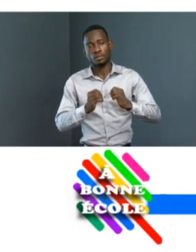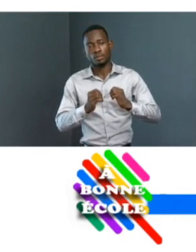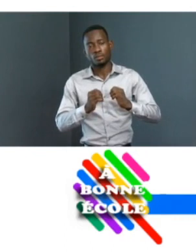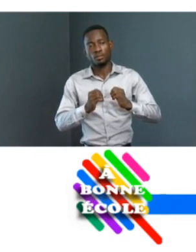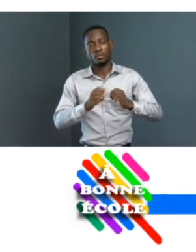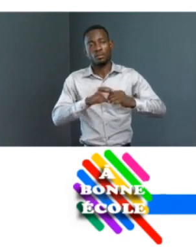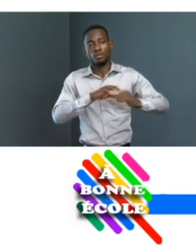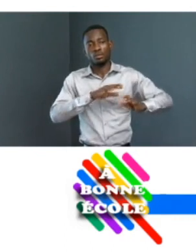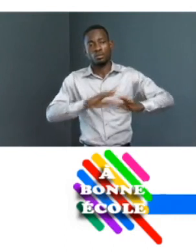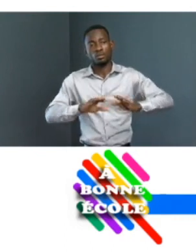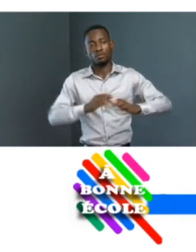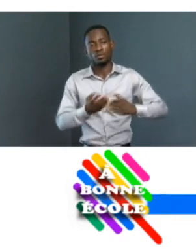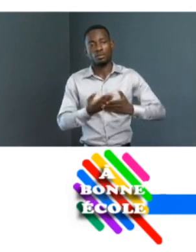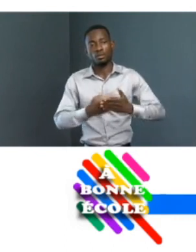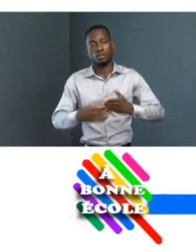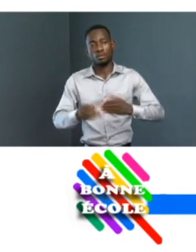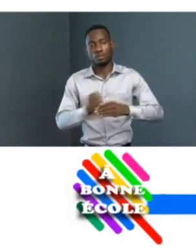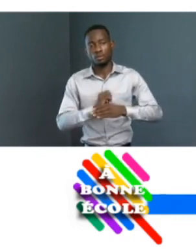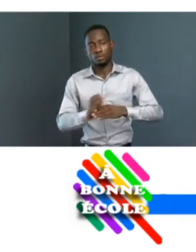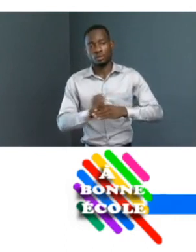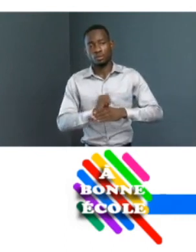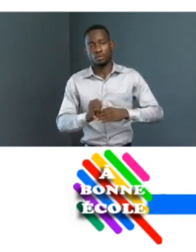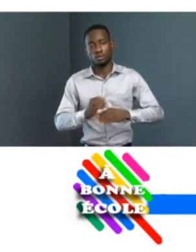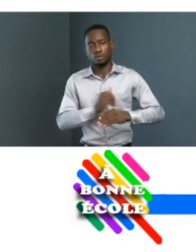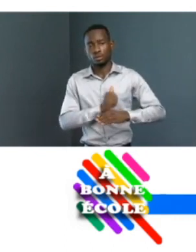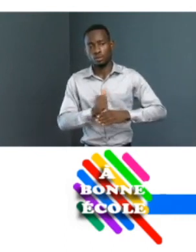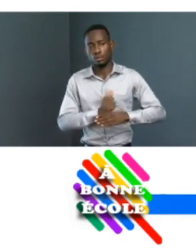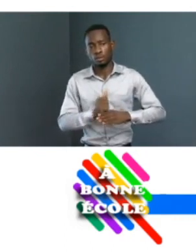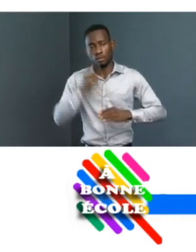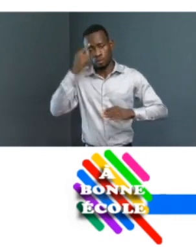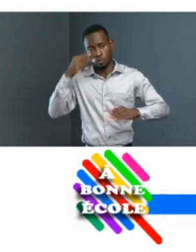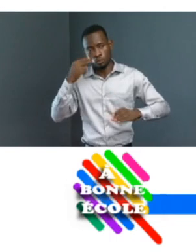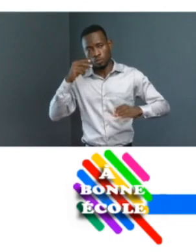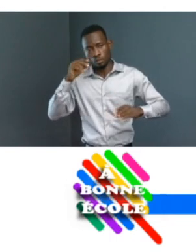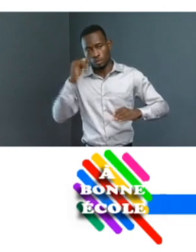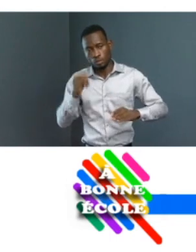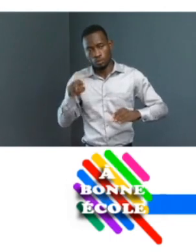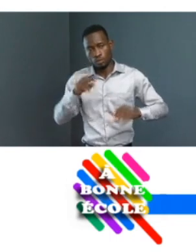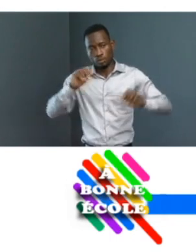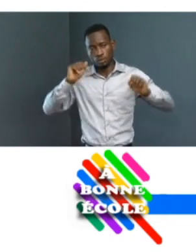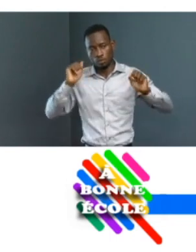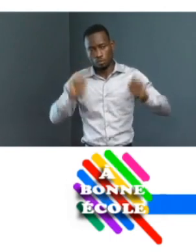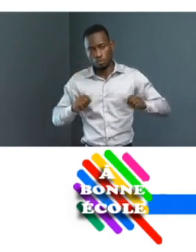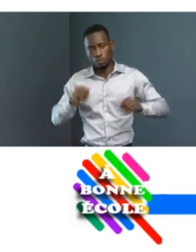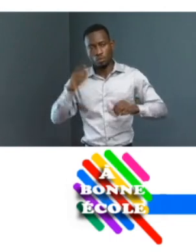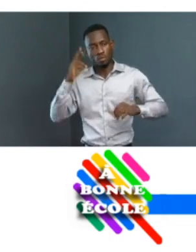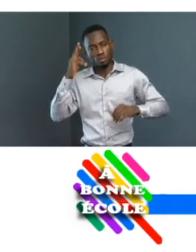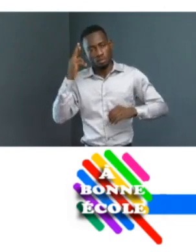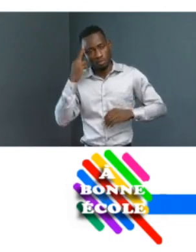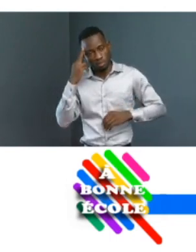de faire quelques exercices d'application pour voir si vous avez pu